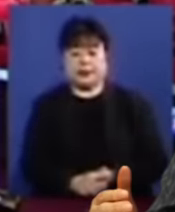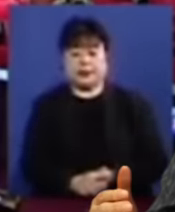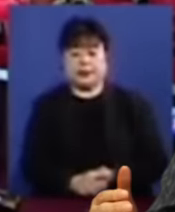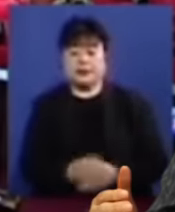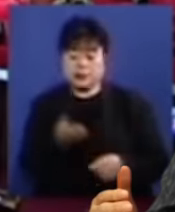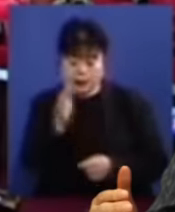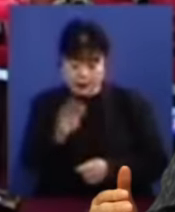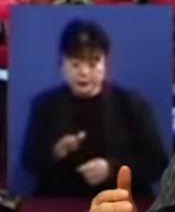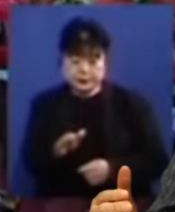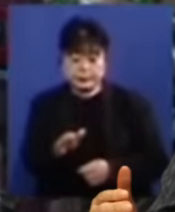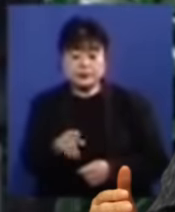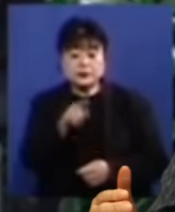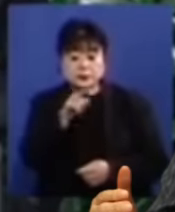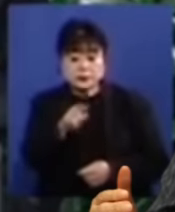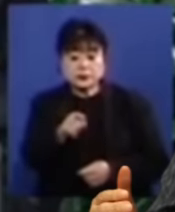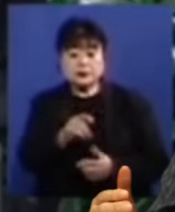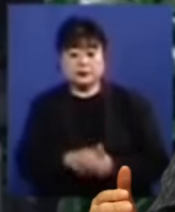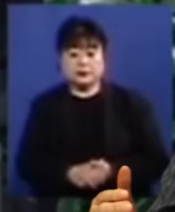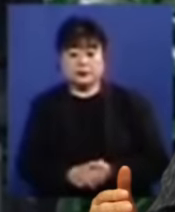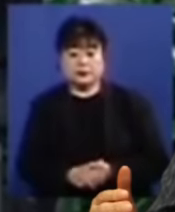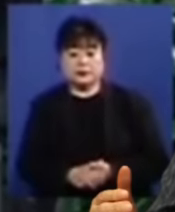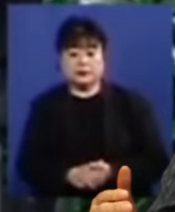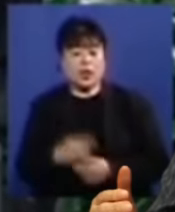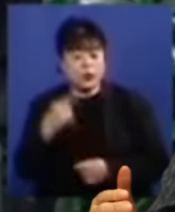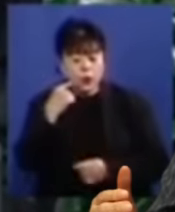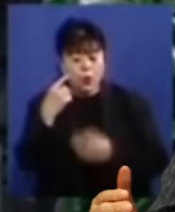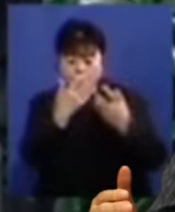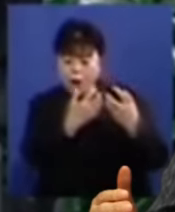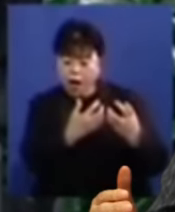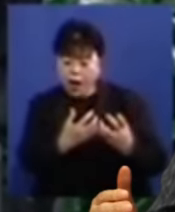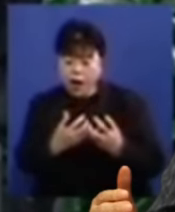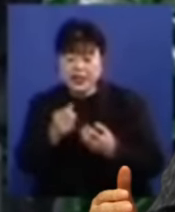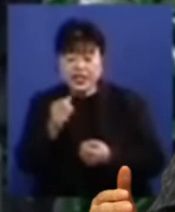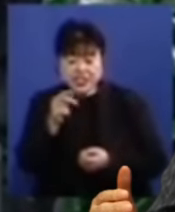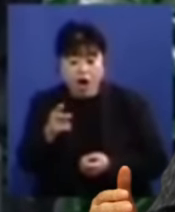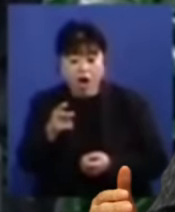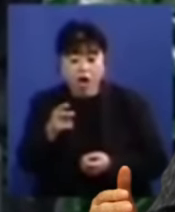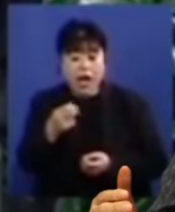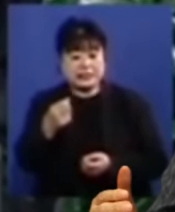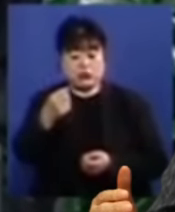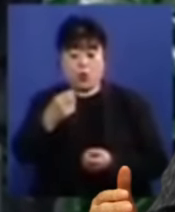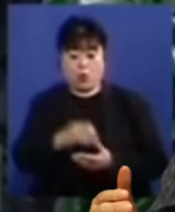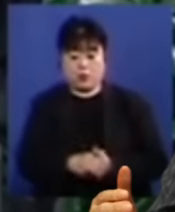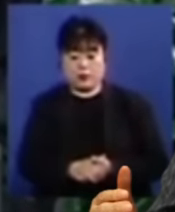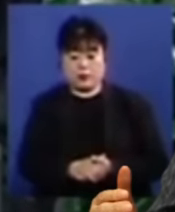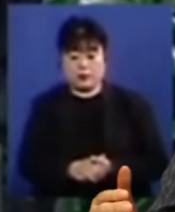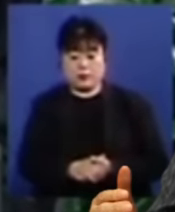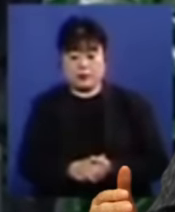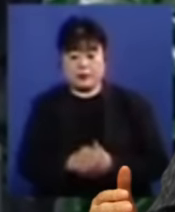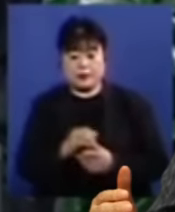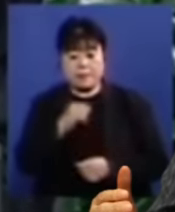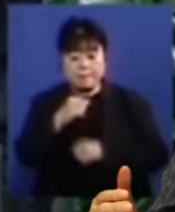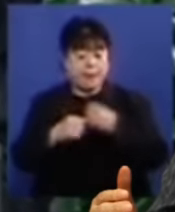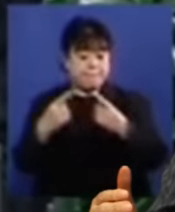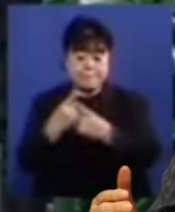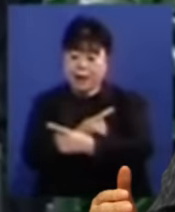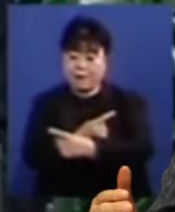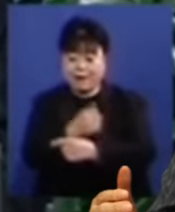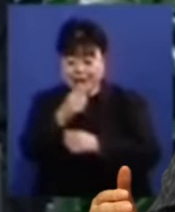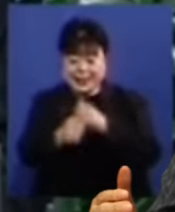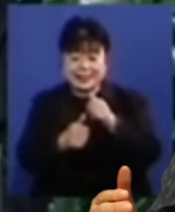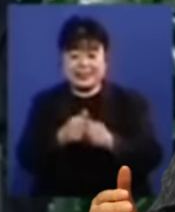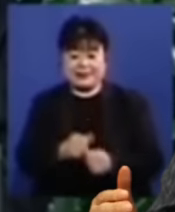그런데 이 독이 가득한 혀를 가지고 우리가 마음만 바꾸면 또